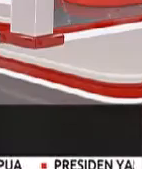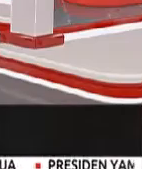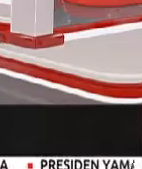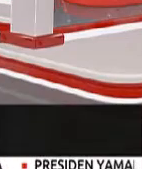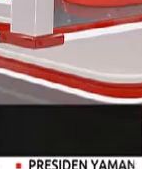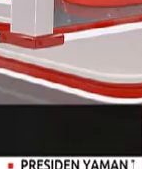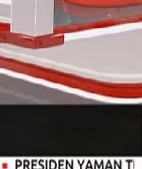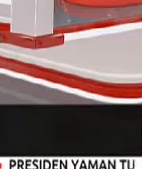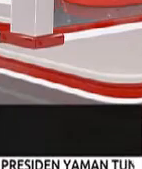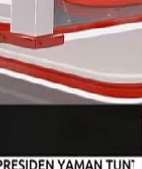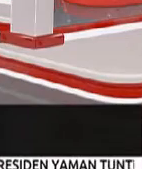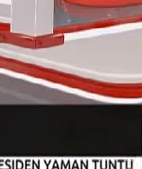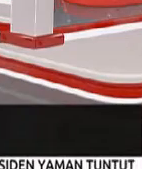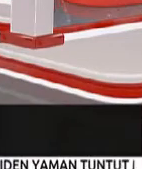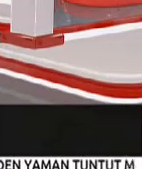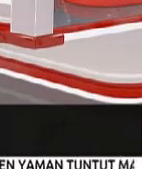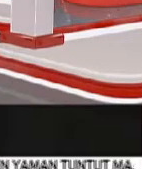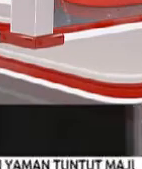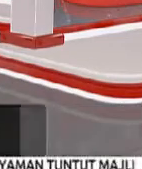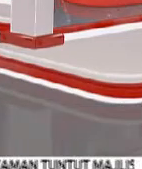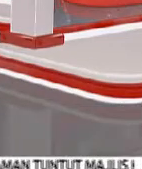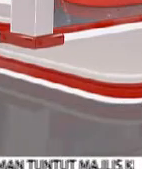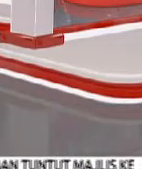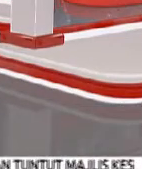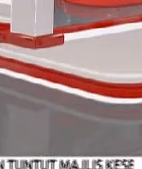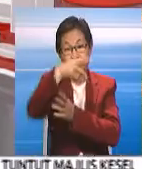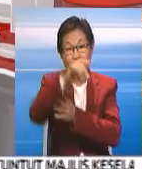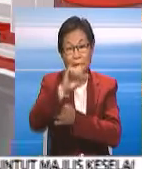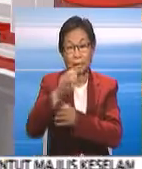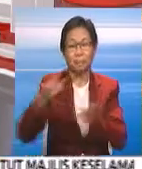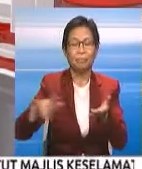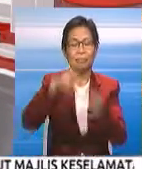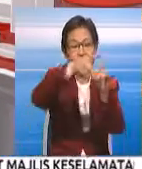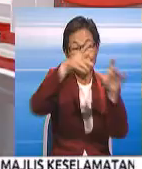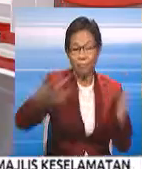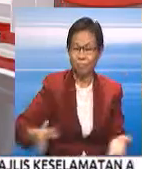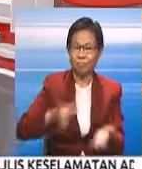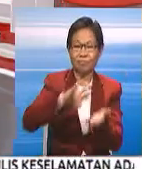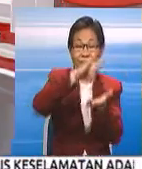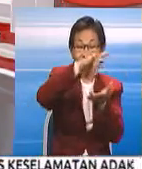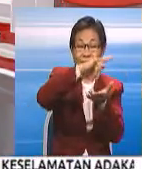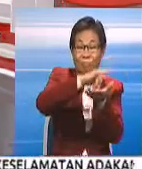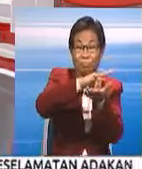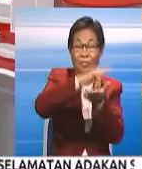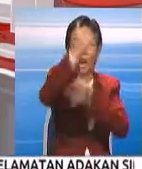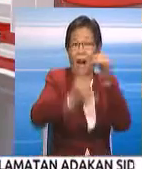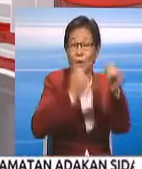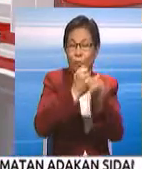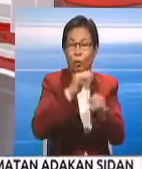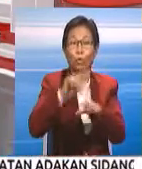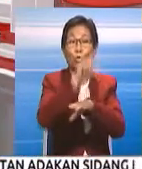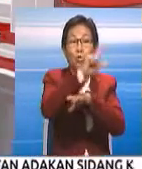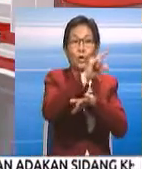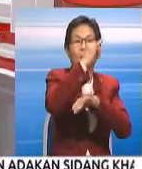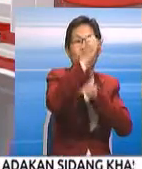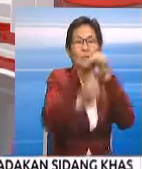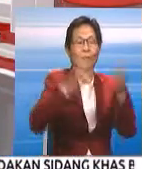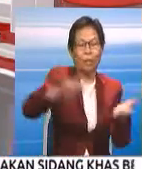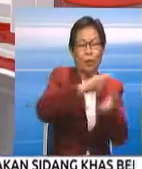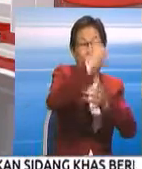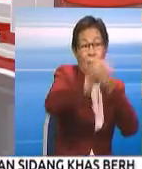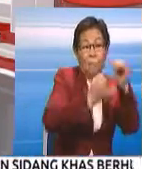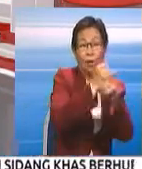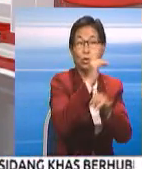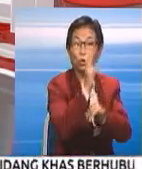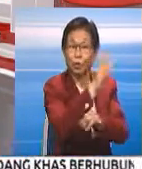Kadar baharu caj perkhidmatan penumpang PSC bagi penumpang penerbangan antarabangsa yang menggunakan lapangan terbang antarabangsa Kuala Lumpur